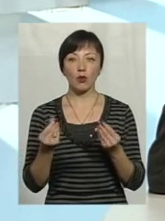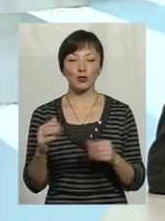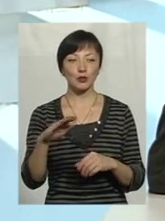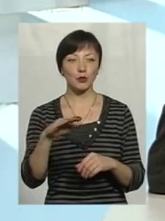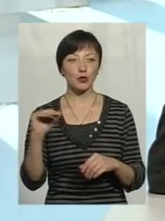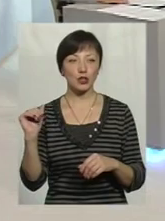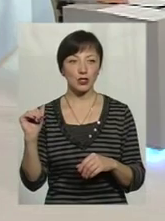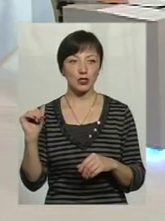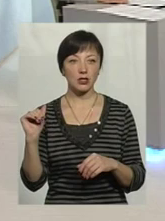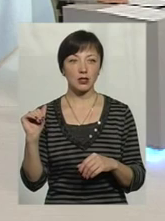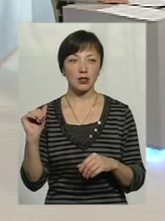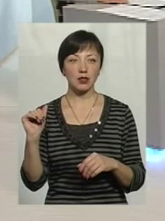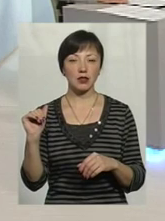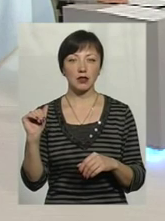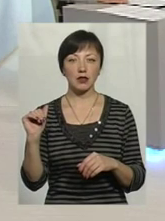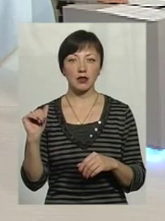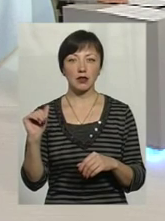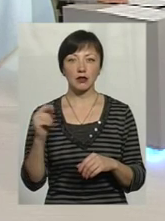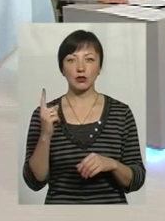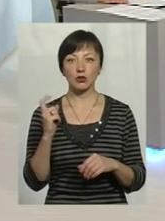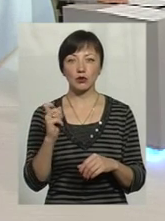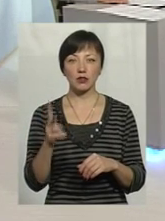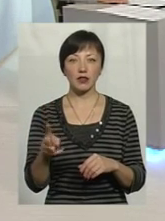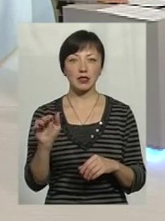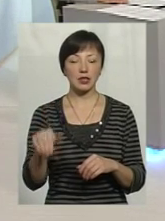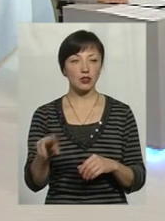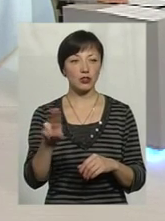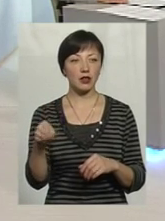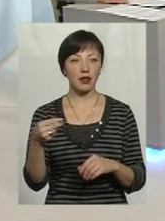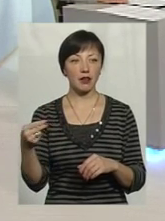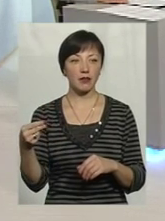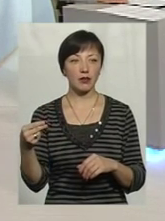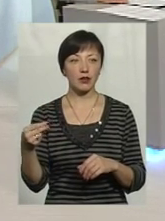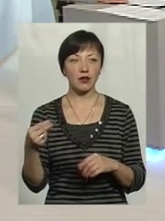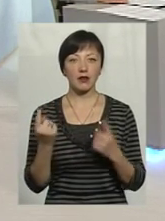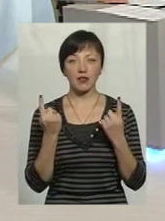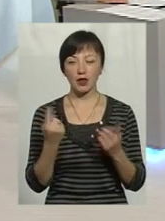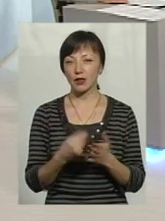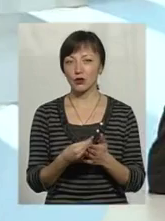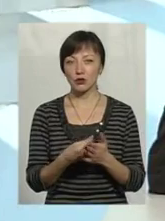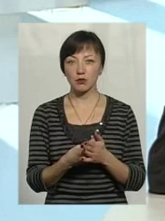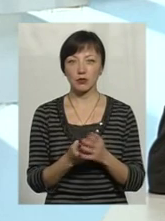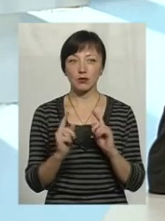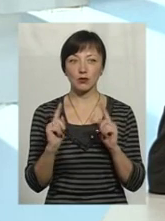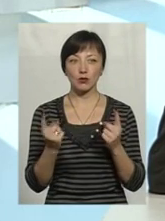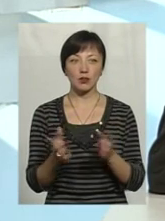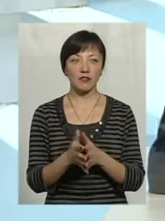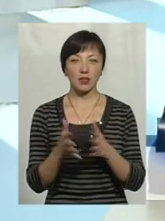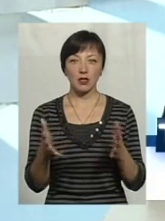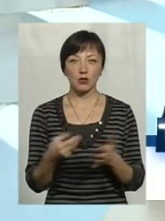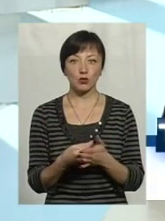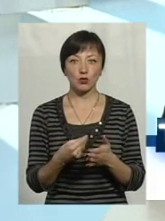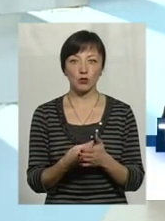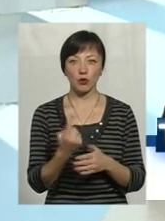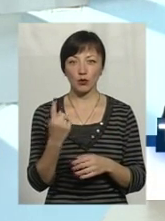позичені фізичній особі в розмірі 120 тисяч євро. Тому дуже велика сума. Так, як для... надзвичайно велика сума, як